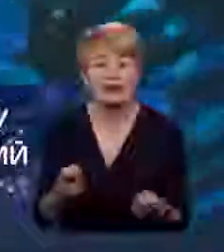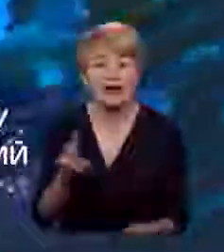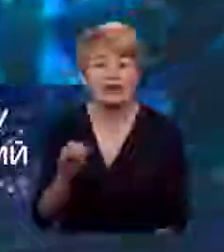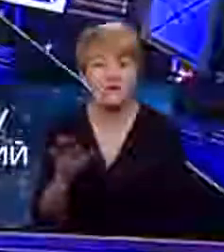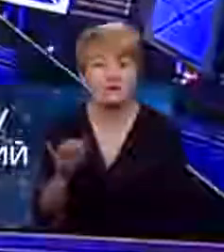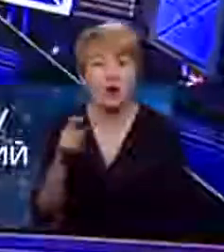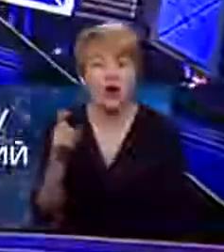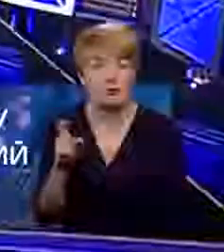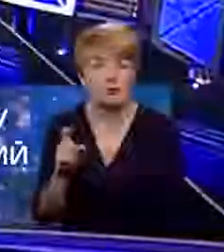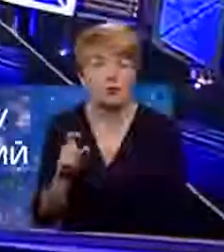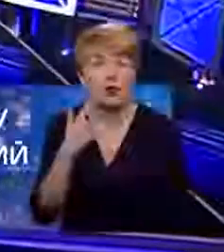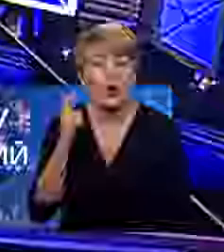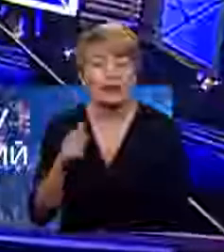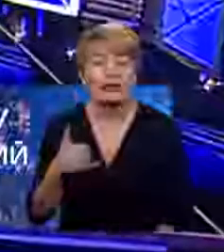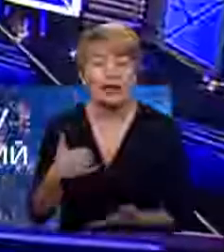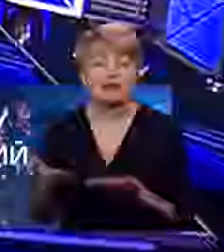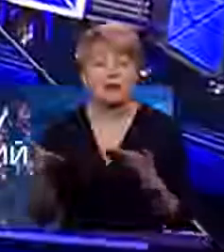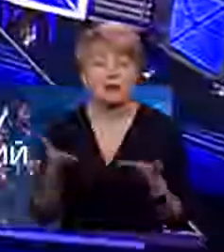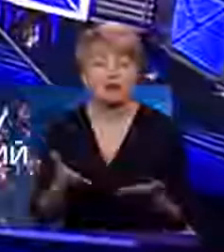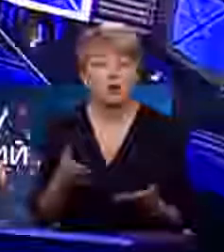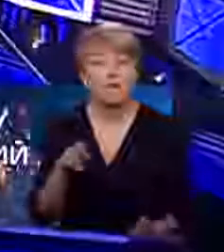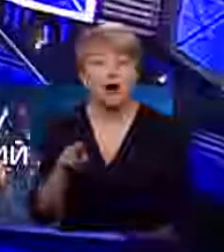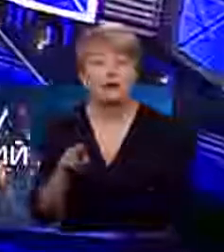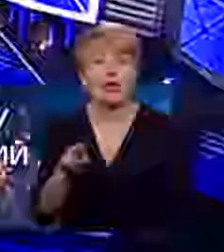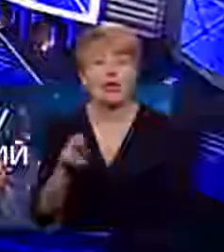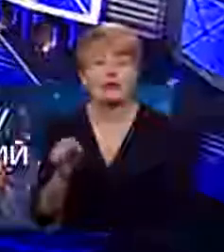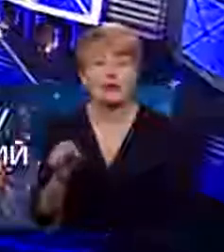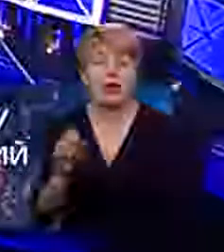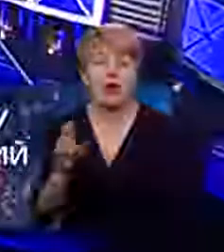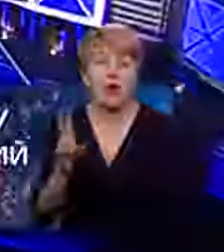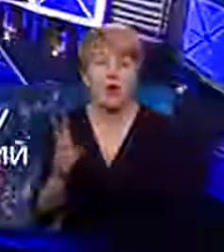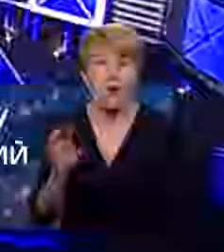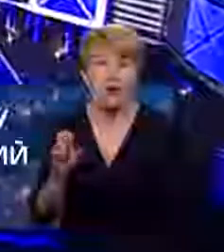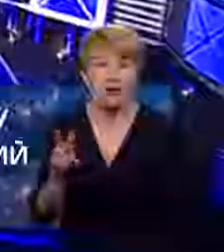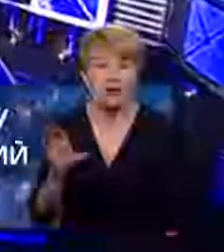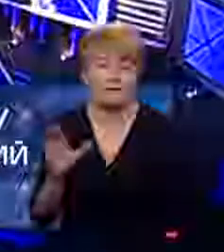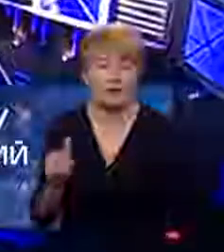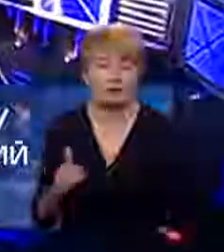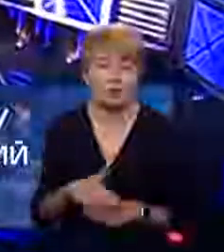«Автогаз України». І я запрошую пана Андрія Коболєва. Будь ласка.